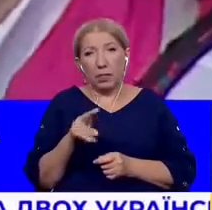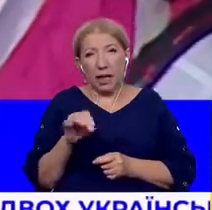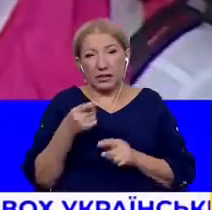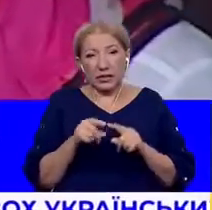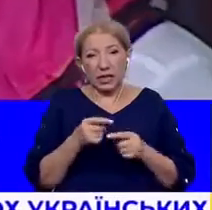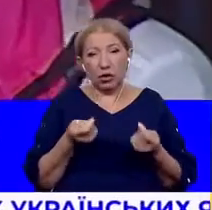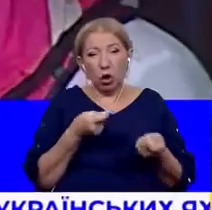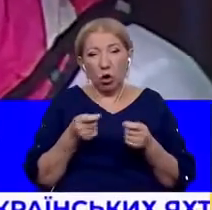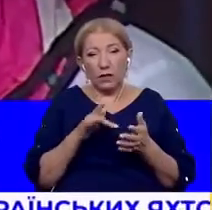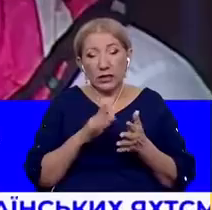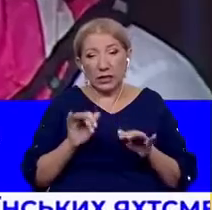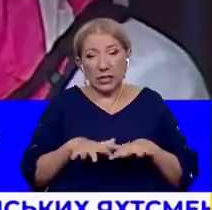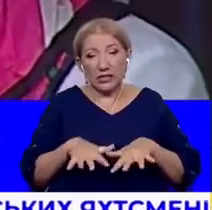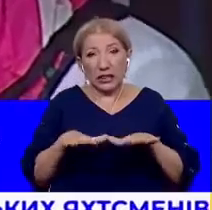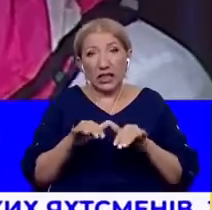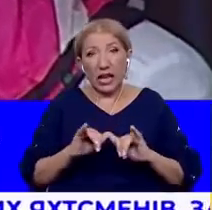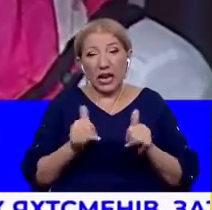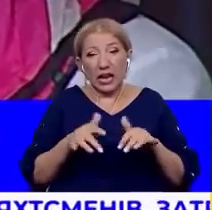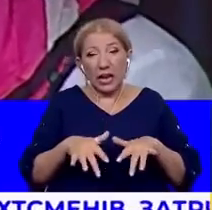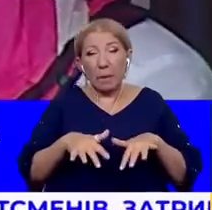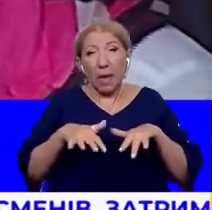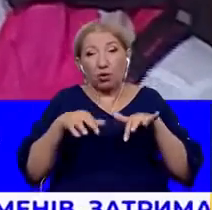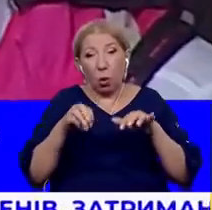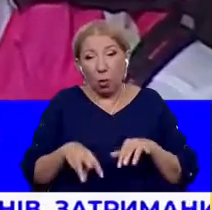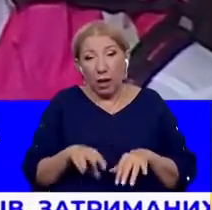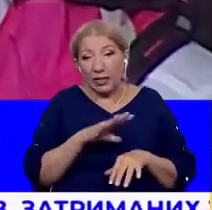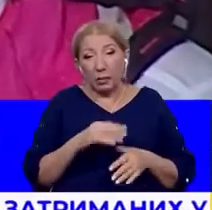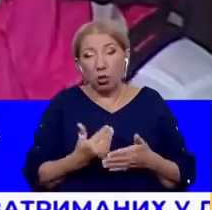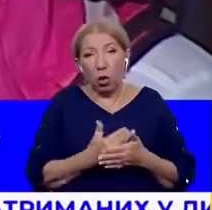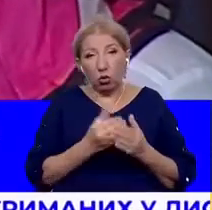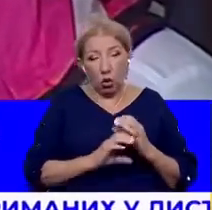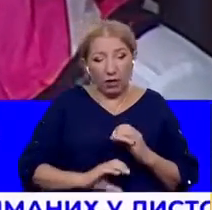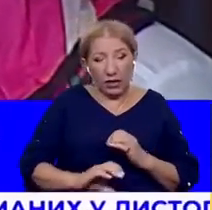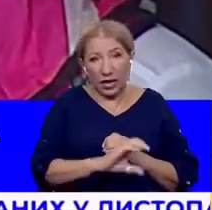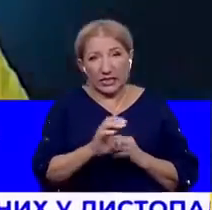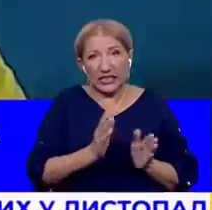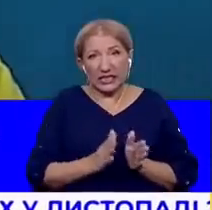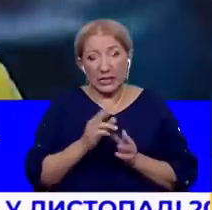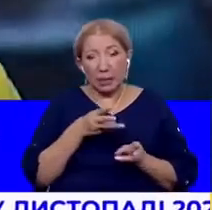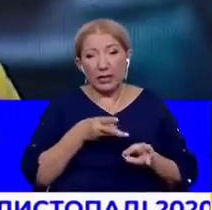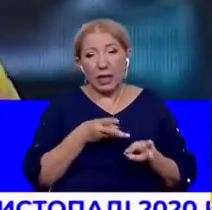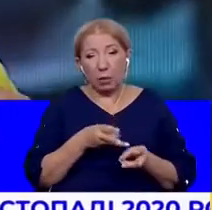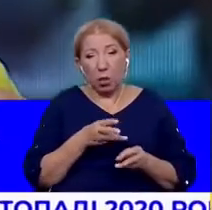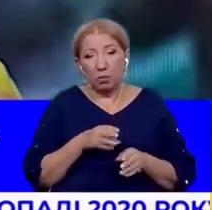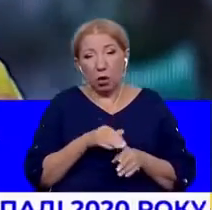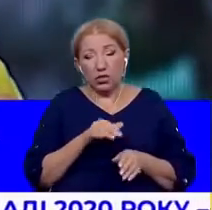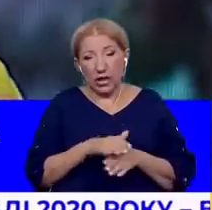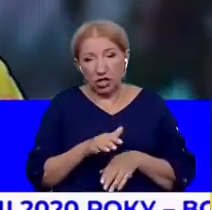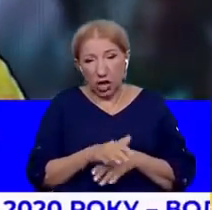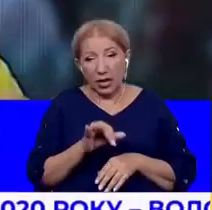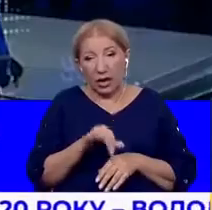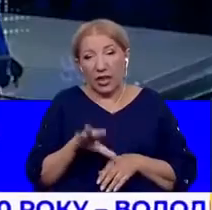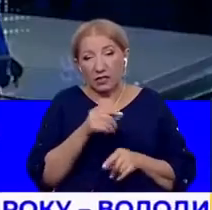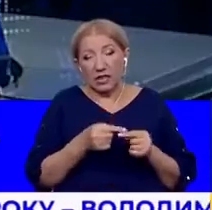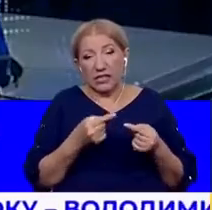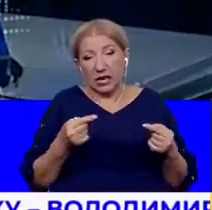центр, повністю залило кип'ятком, бо знову ж таки не було оновлення системи теплопостачання. І от всі